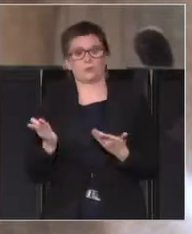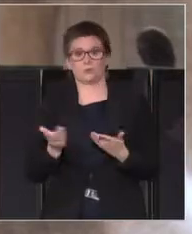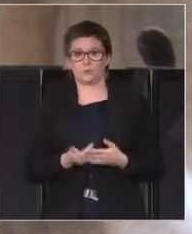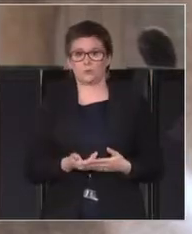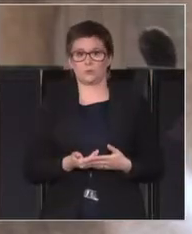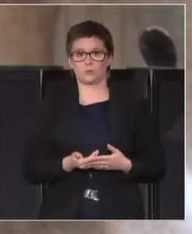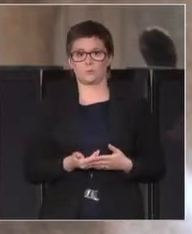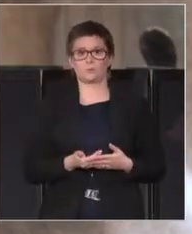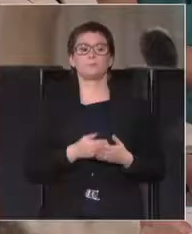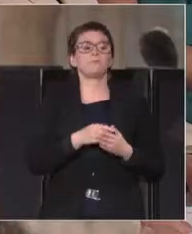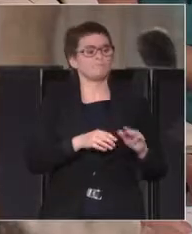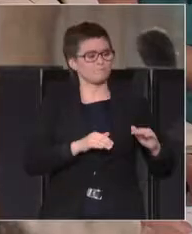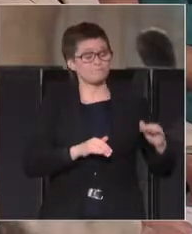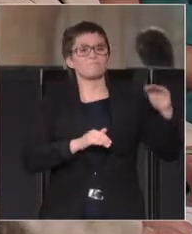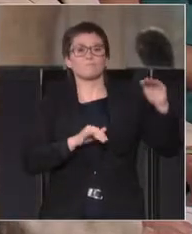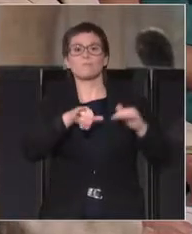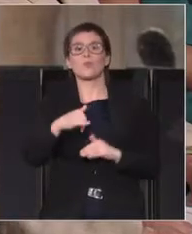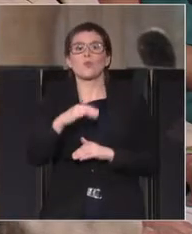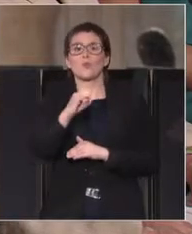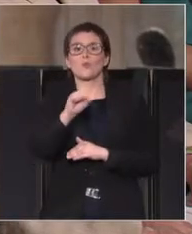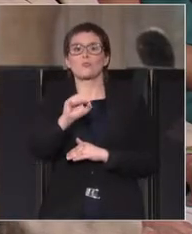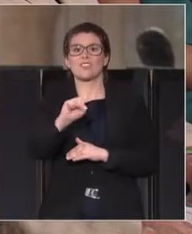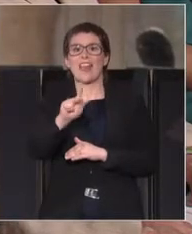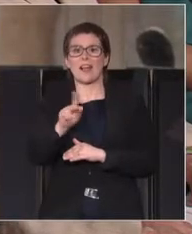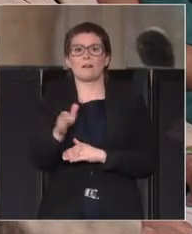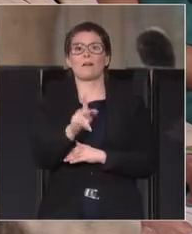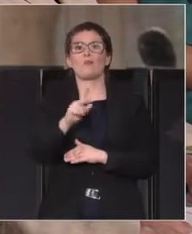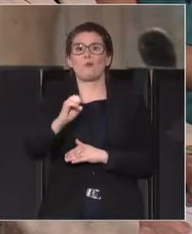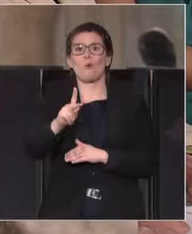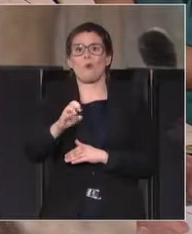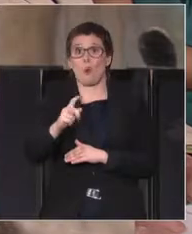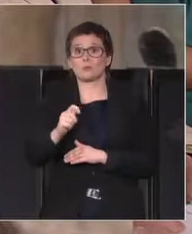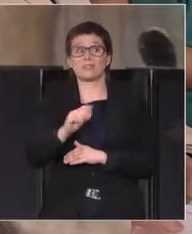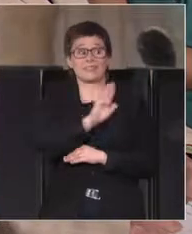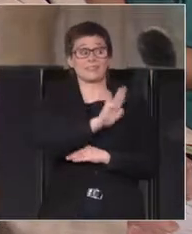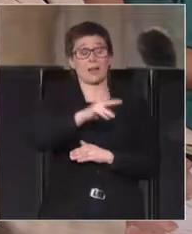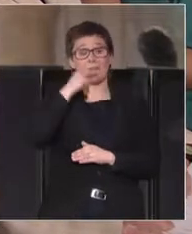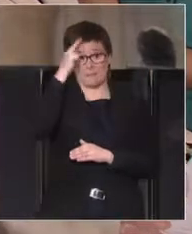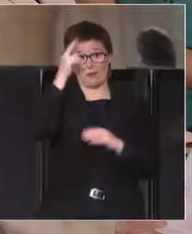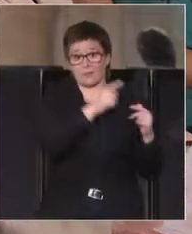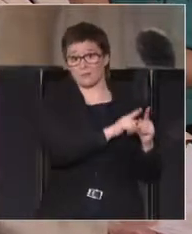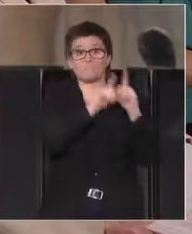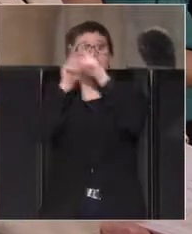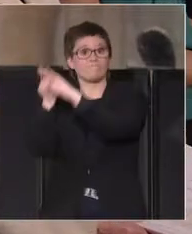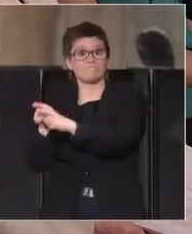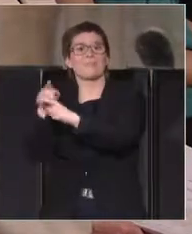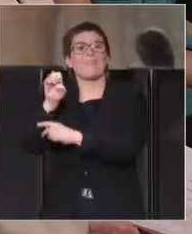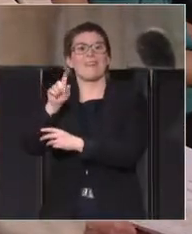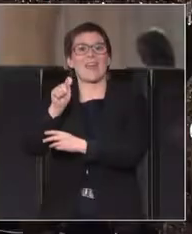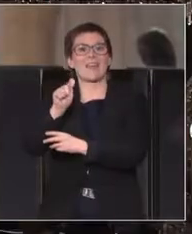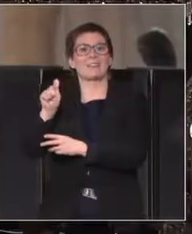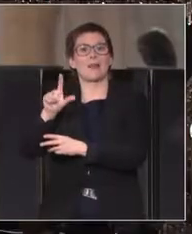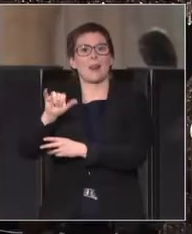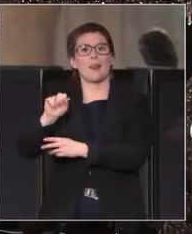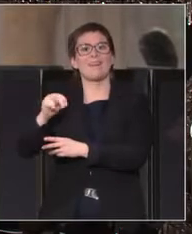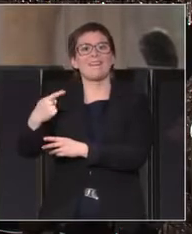Jozsek Kokot und sein Vater mussten zu einem Arbeitseinsatz in die Maschinenfabrik Lorenz nach Ettlingen,